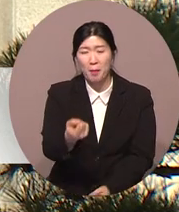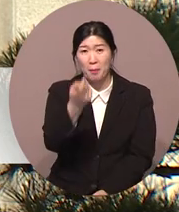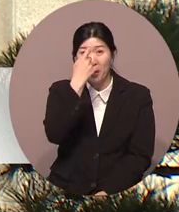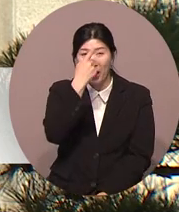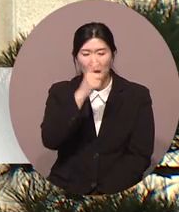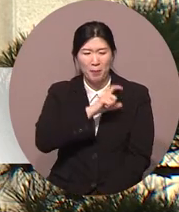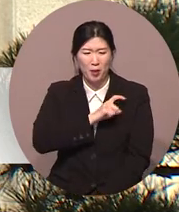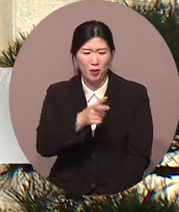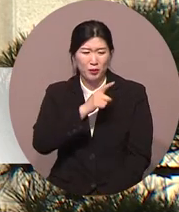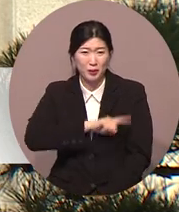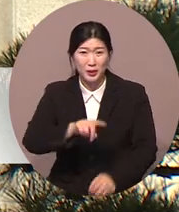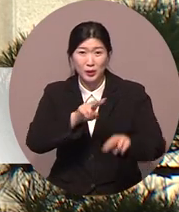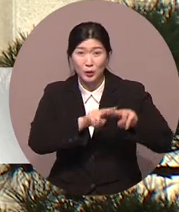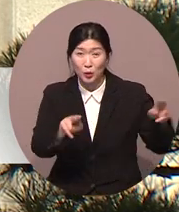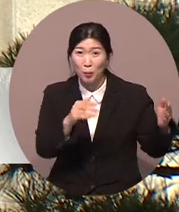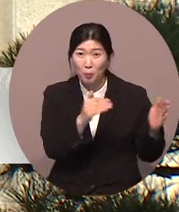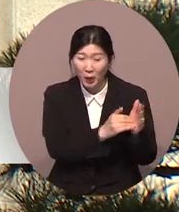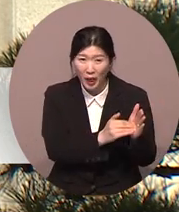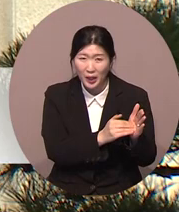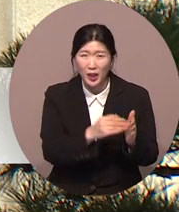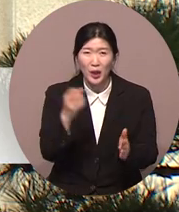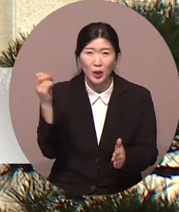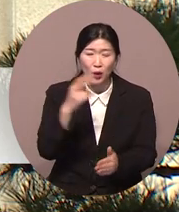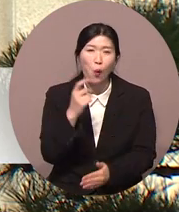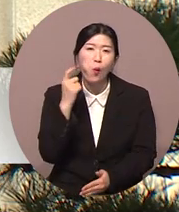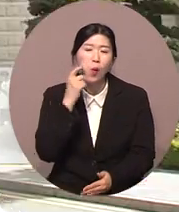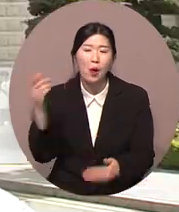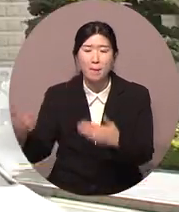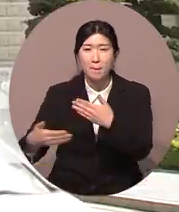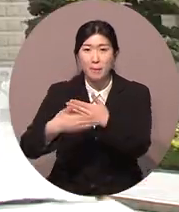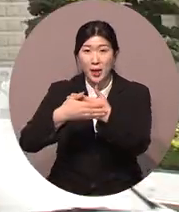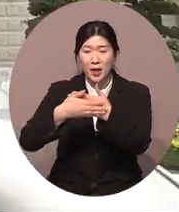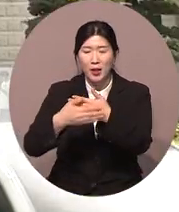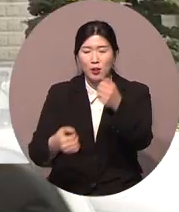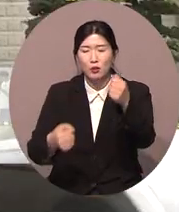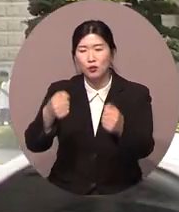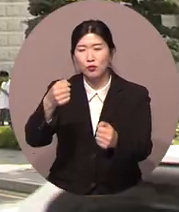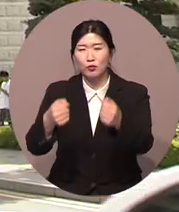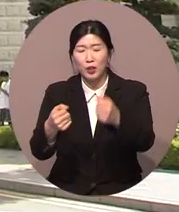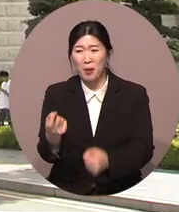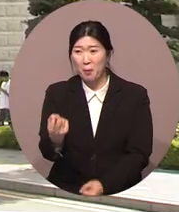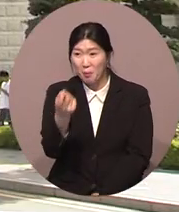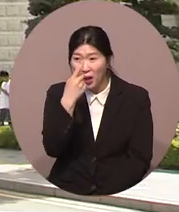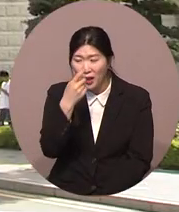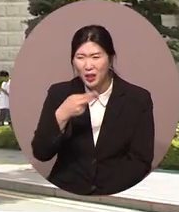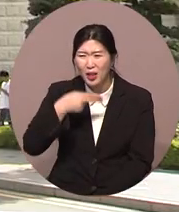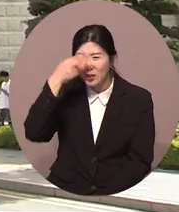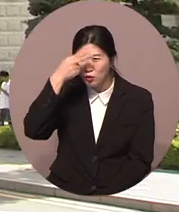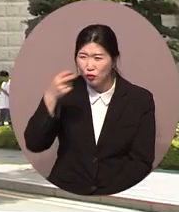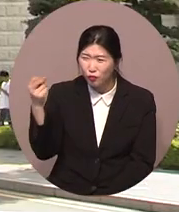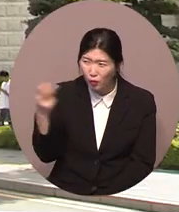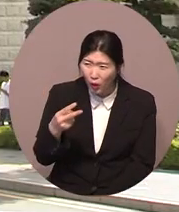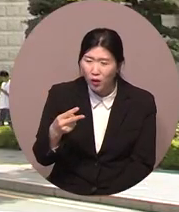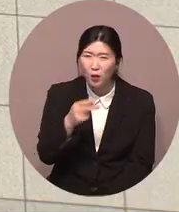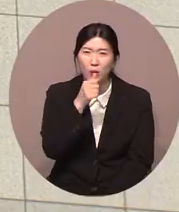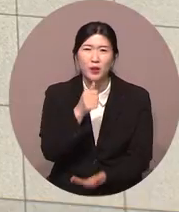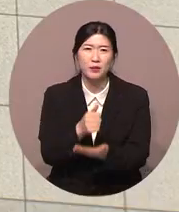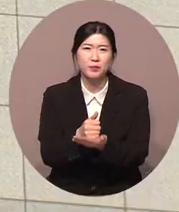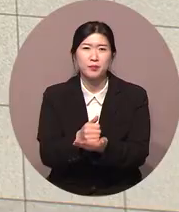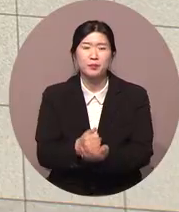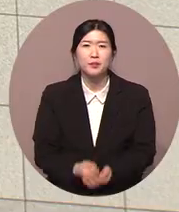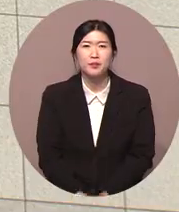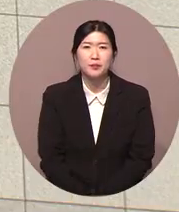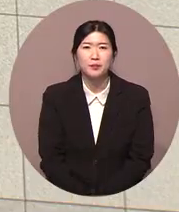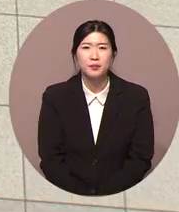취소되자 올해 방치된 차량에 번호판을 떼어 자신의 차에 부착한 뒤 또다시 음주 운전을 한 혐의로